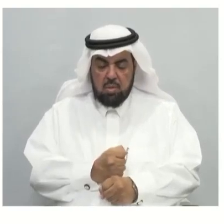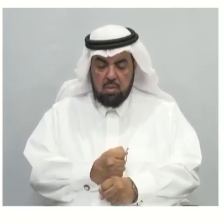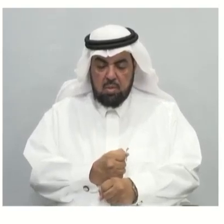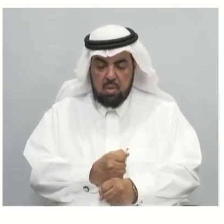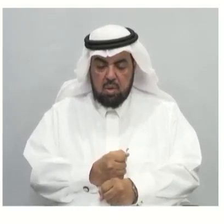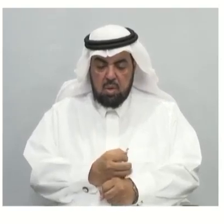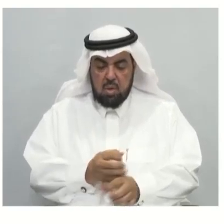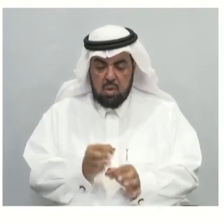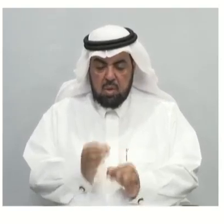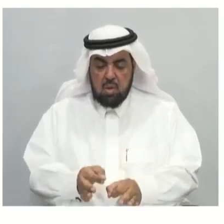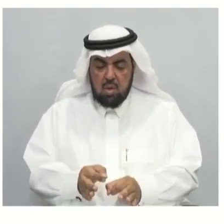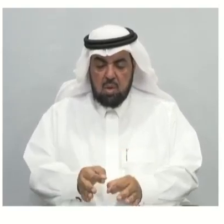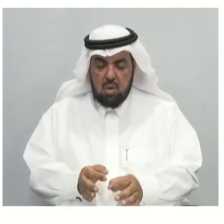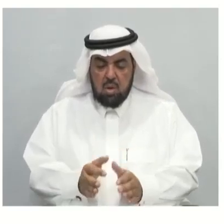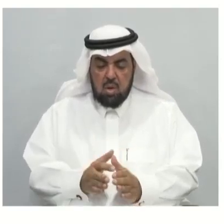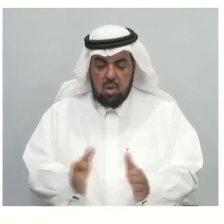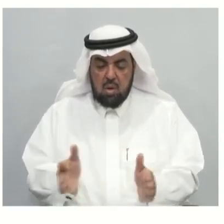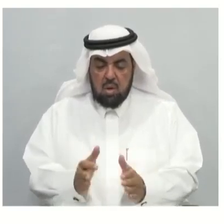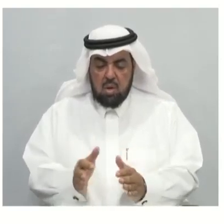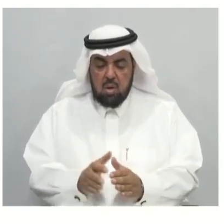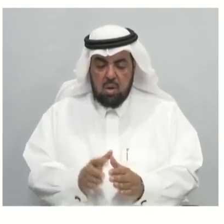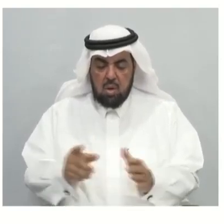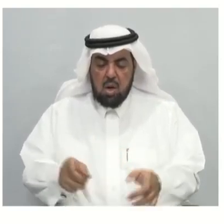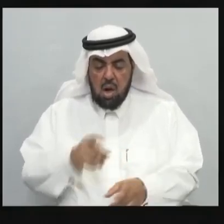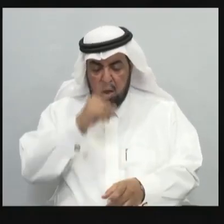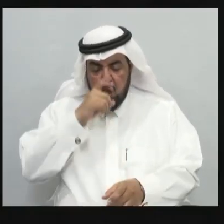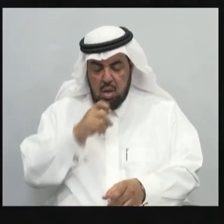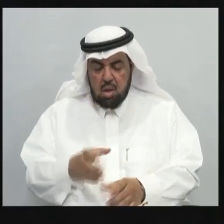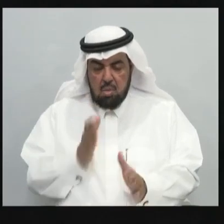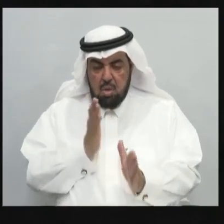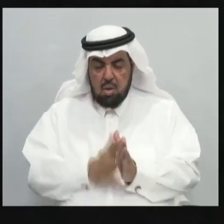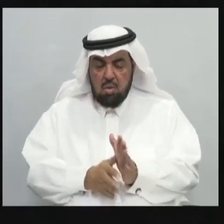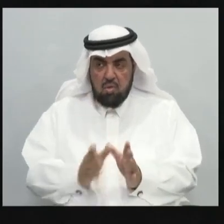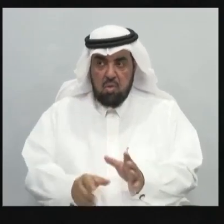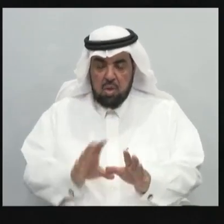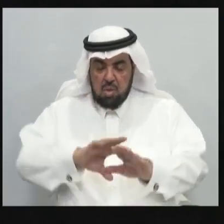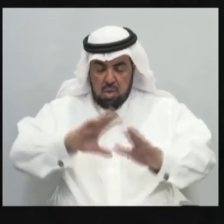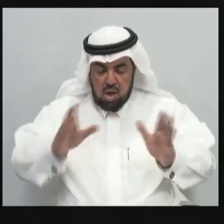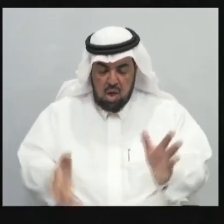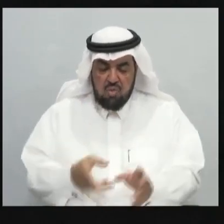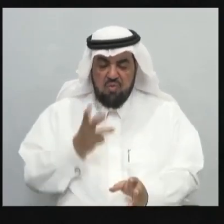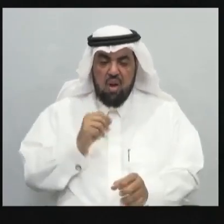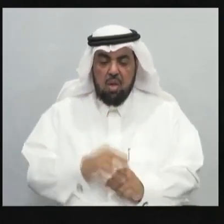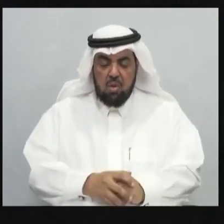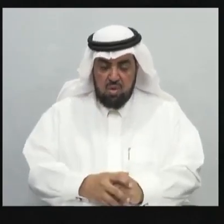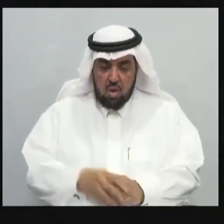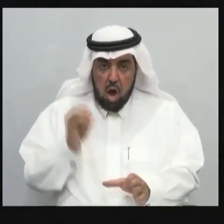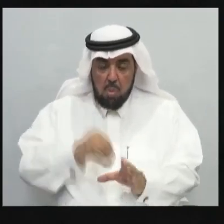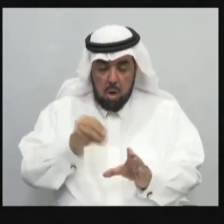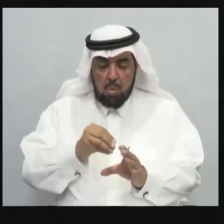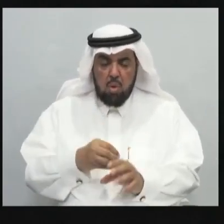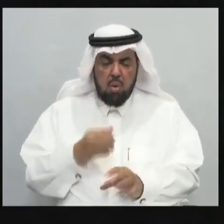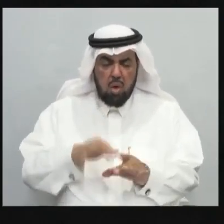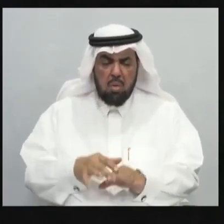نؤكد على المساحات الفارغه يجب ان يحتوي المستند على مساحات الفارغه لا تقوم بملء كامل المستند